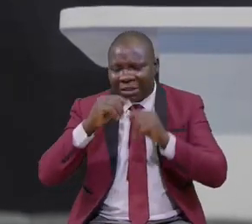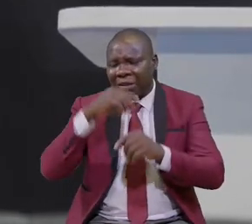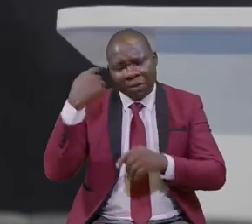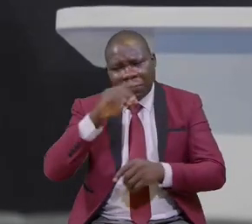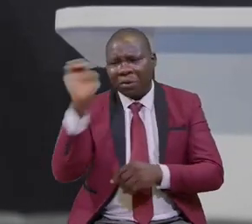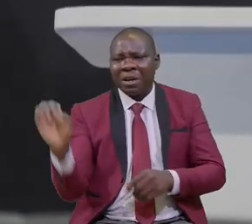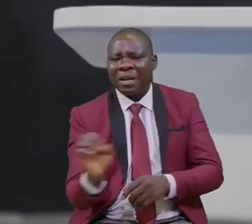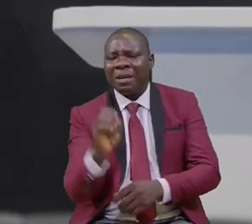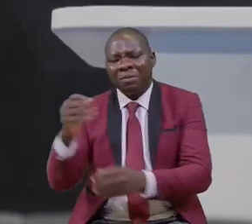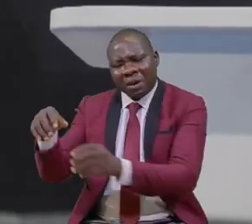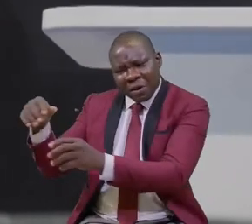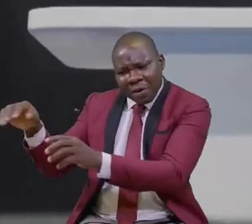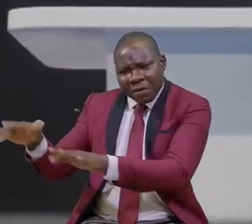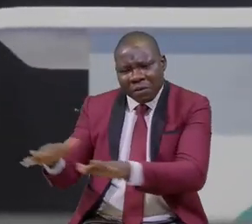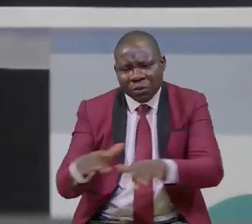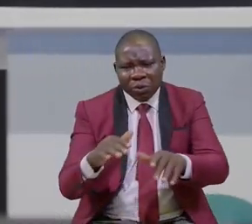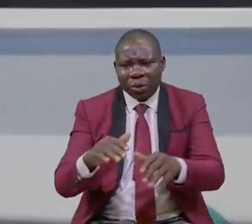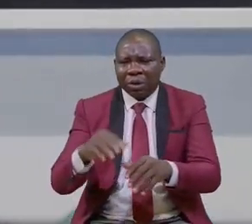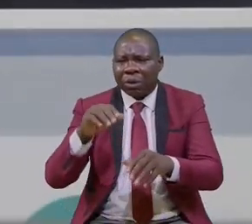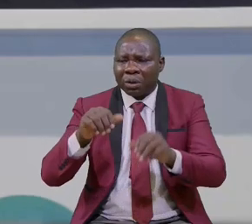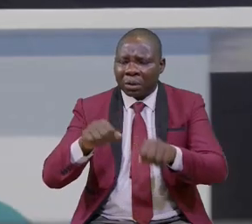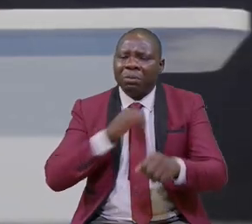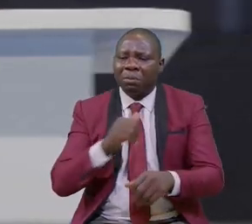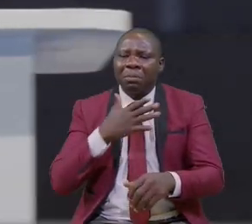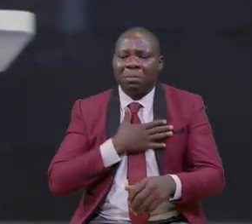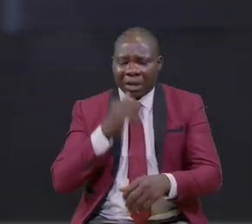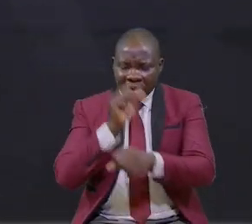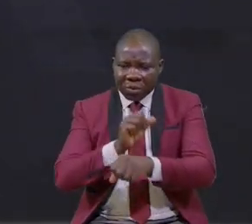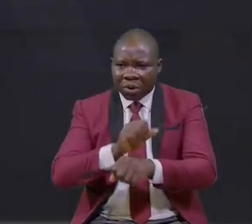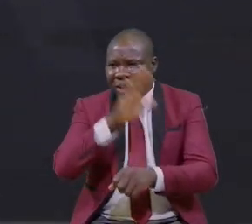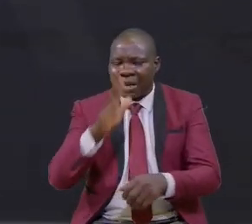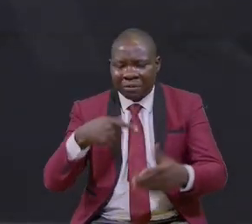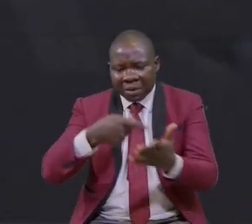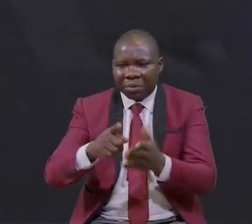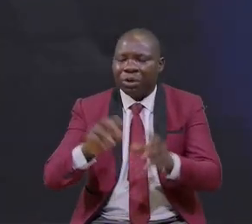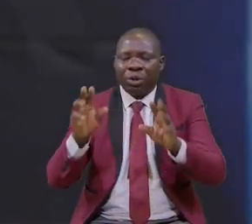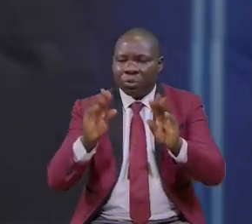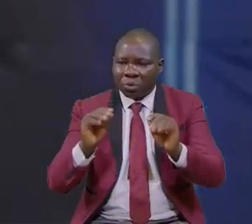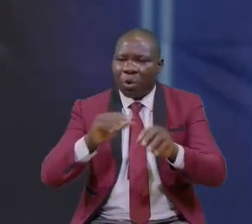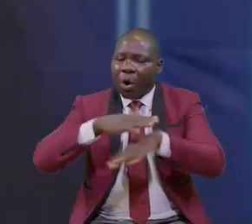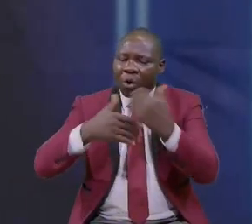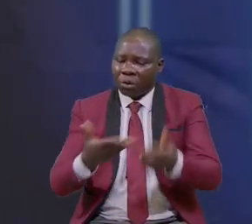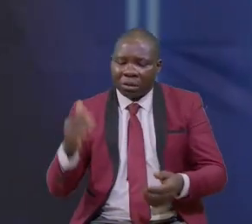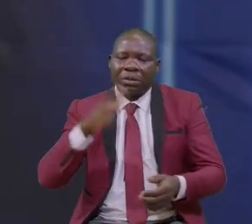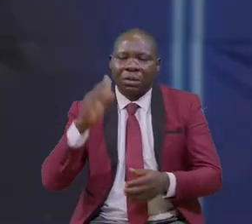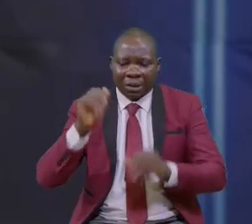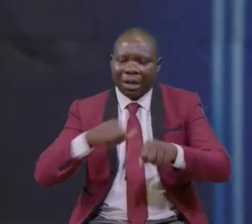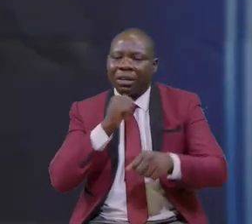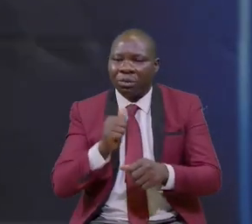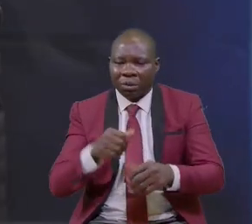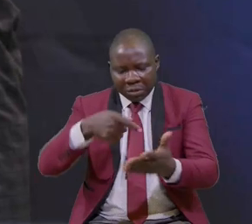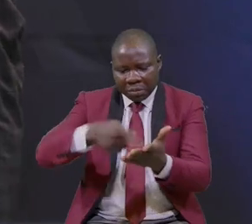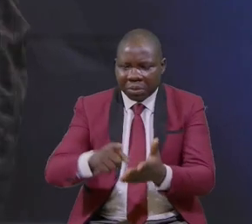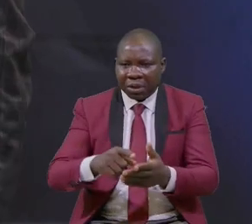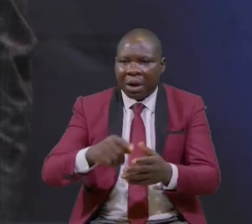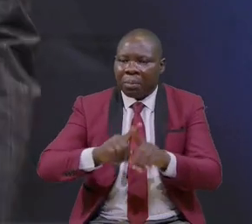de répit, tout cela à cause de mes péchés, ne peuvent expier mes péchés. Toi et toi seul. Toi et